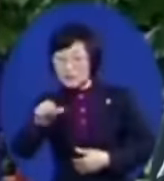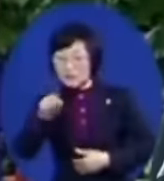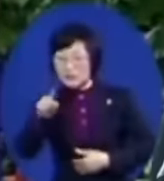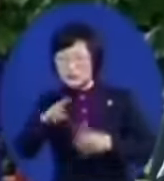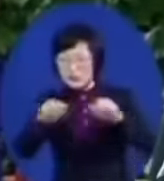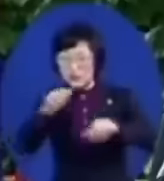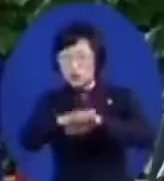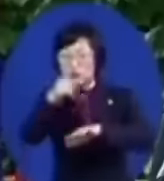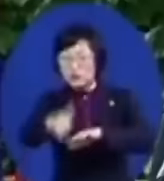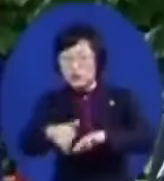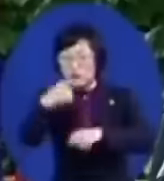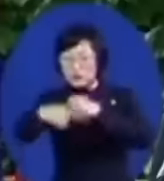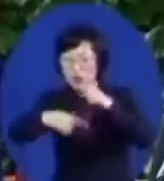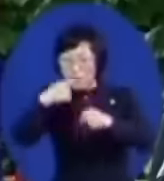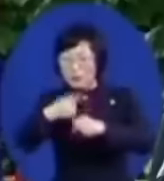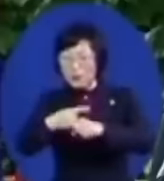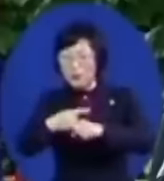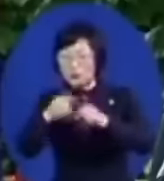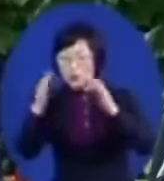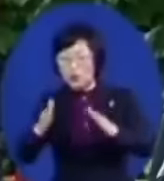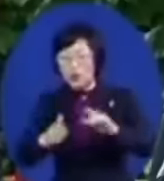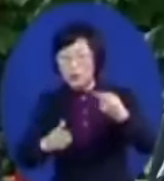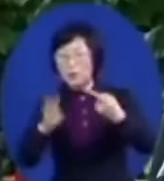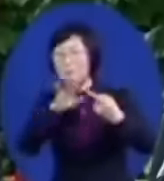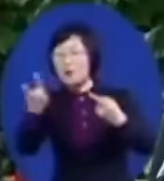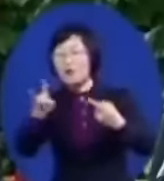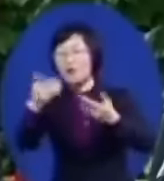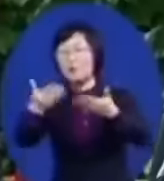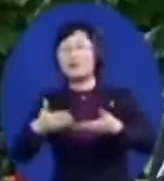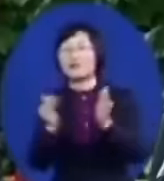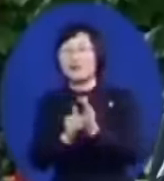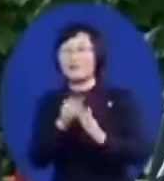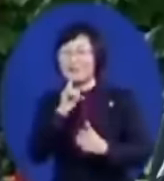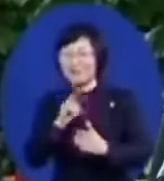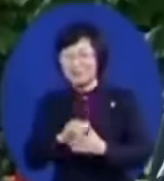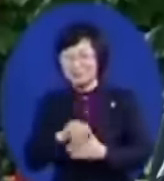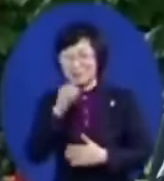얻었고, 와 많이 얻었네.